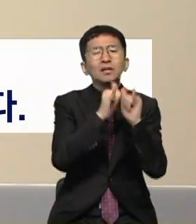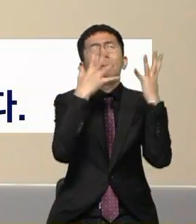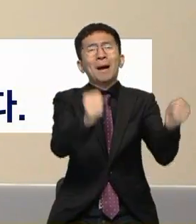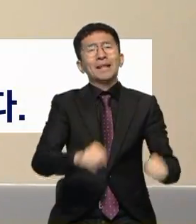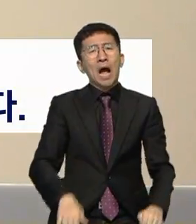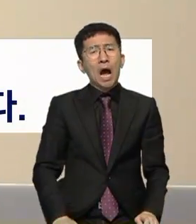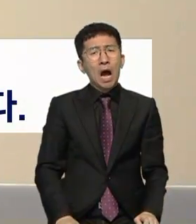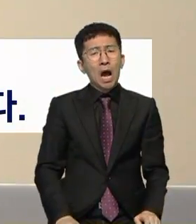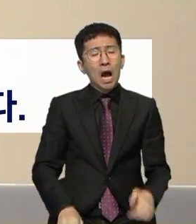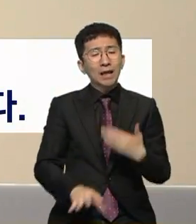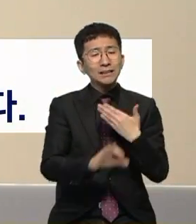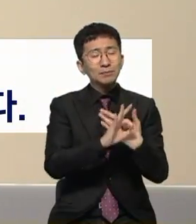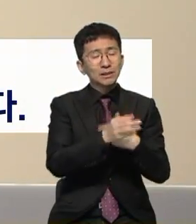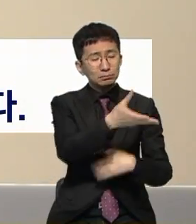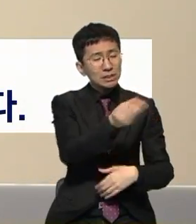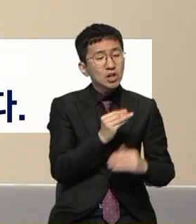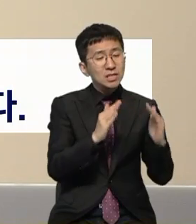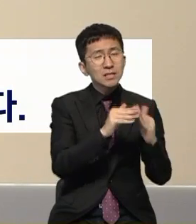많습니다. 임대주택에.